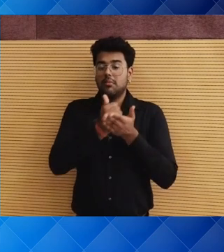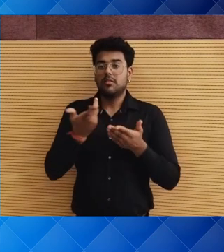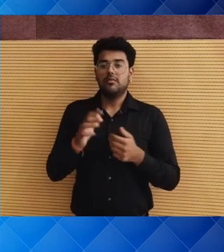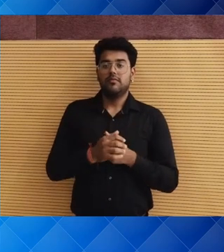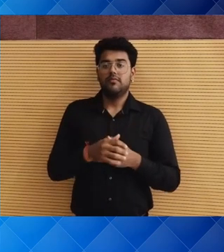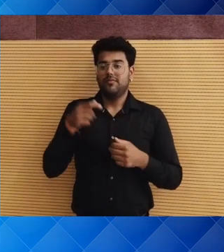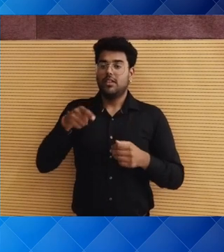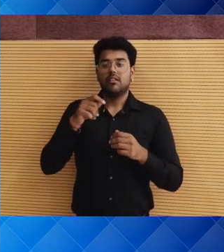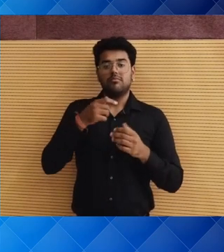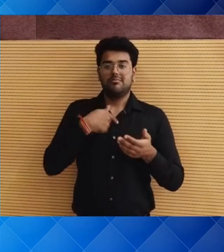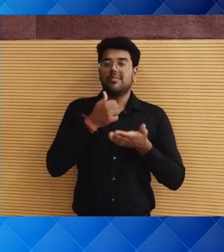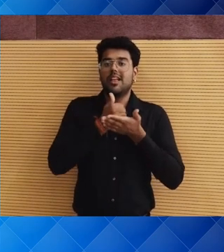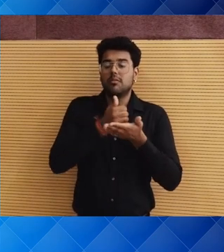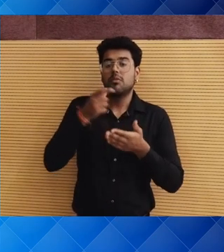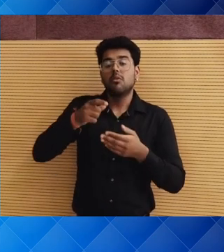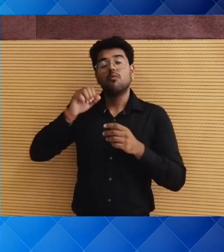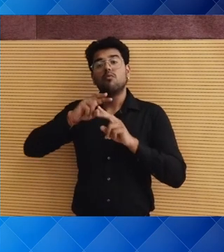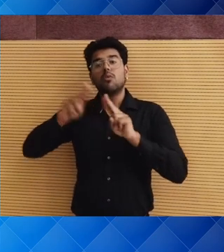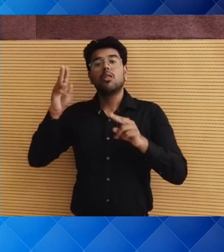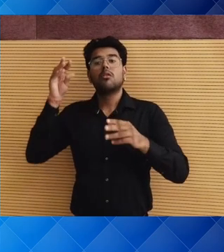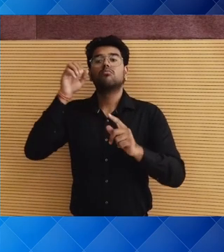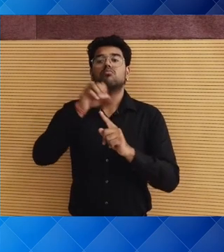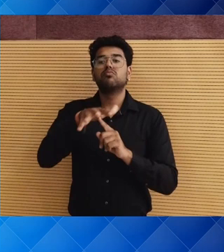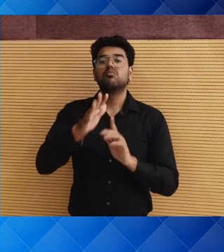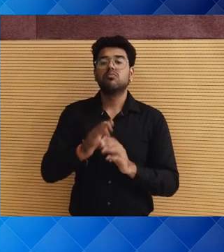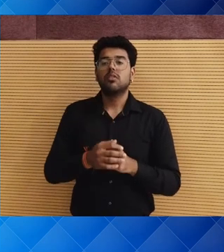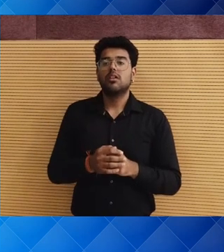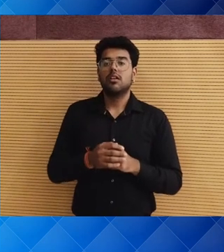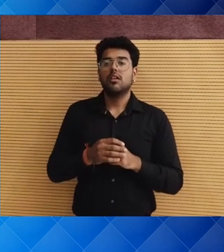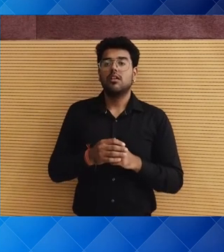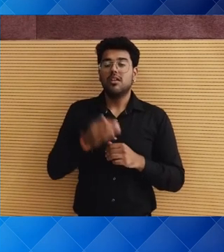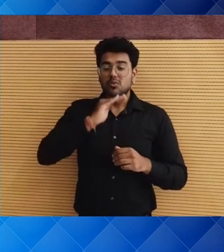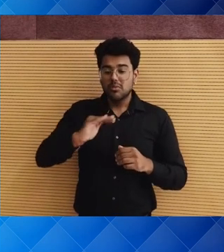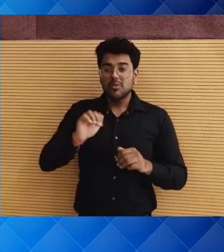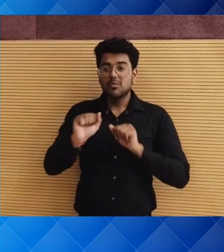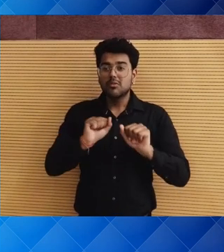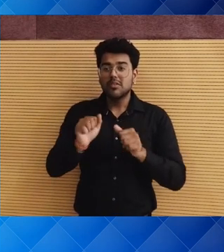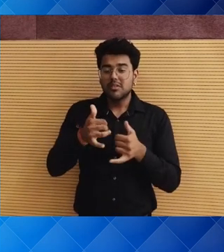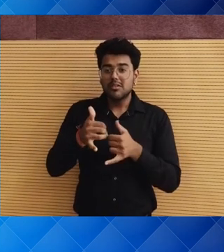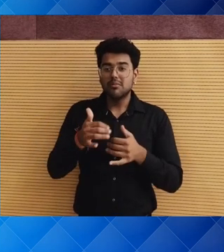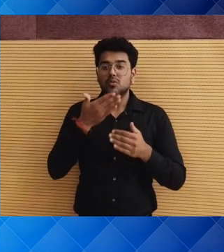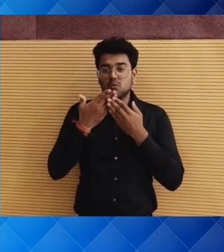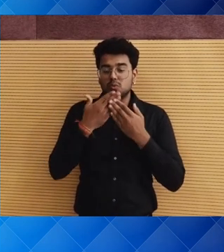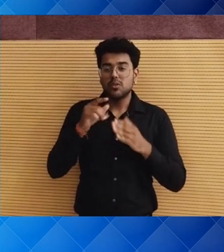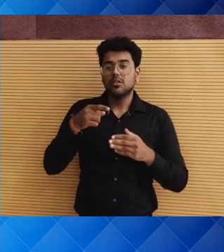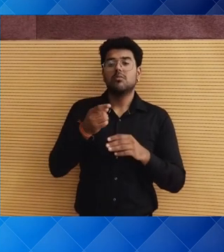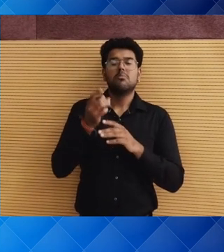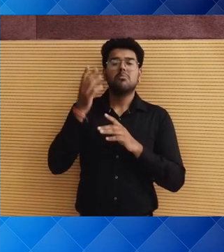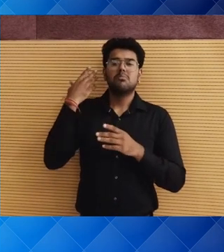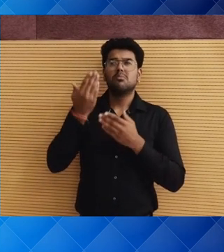हैं, वो तो पूरा इंप्लीमेंट ही कर दिए। बाल वाटिका जो देश की व्यवस्था में पहली बार कुछ दिन